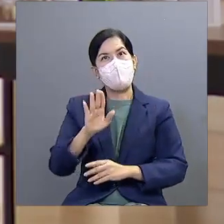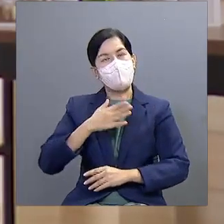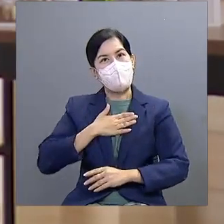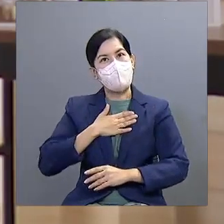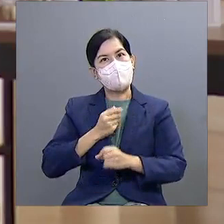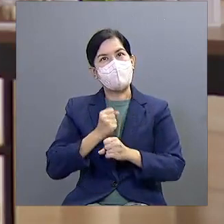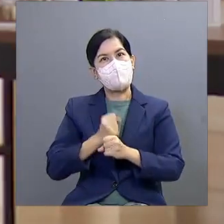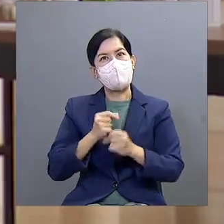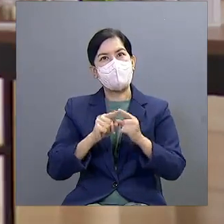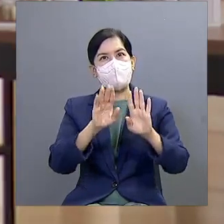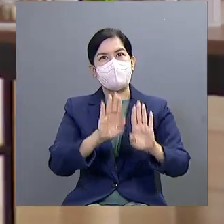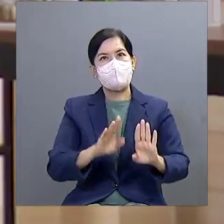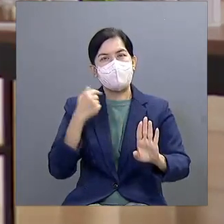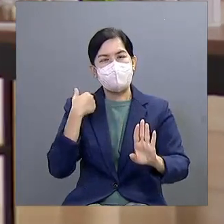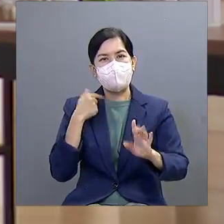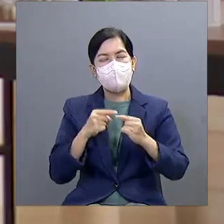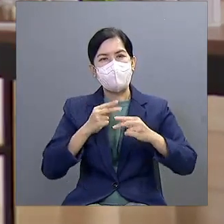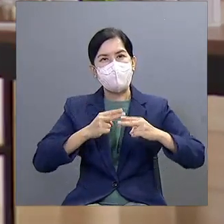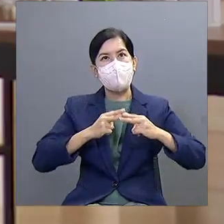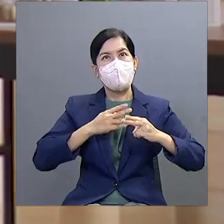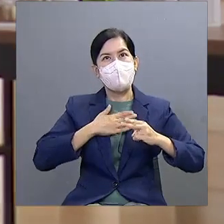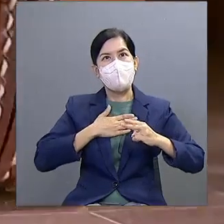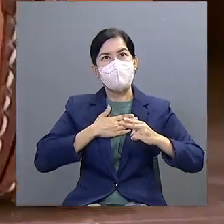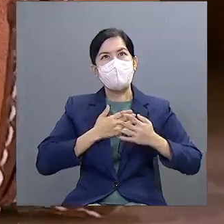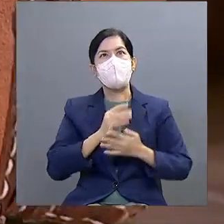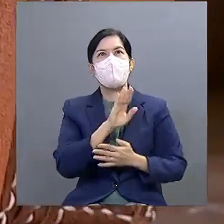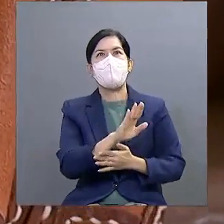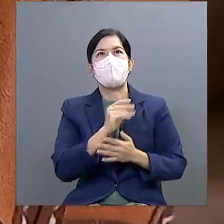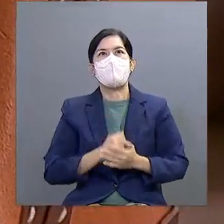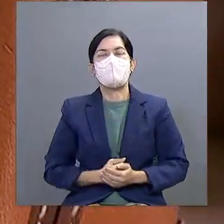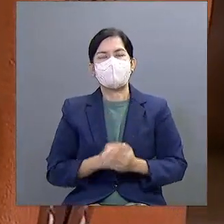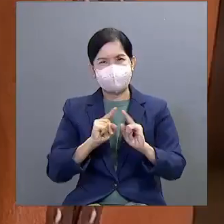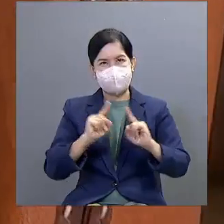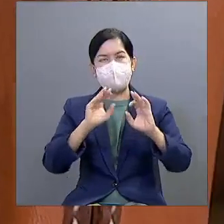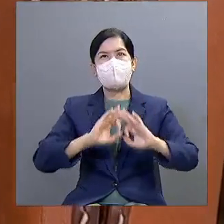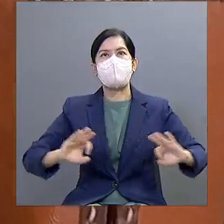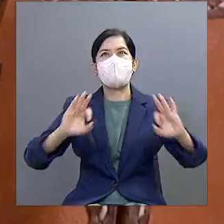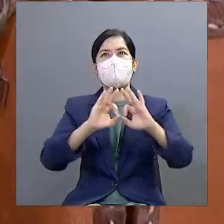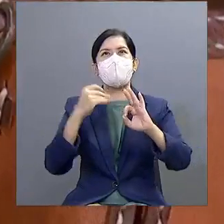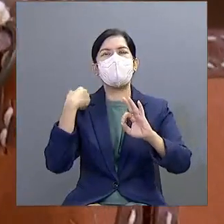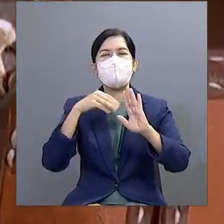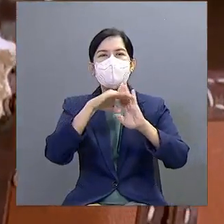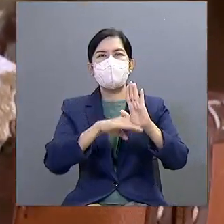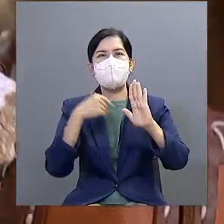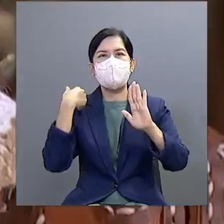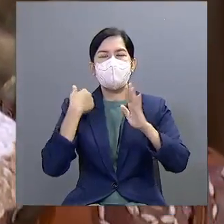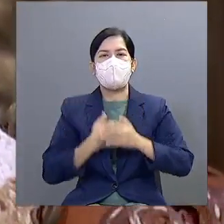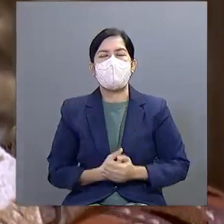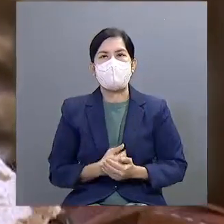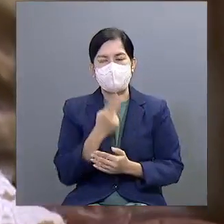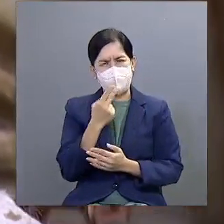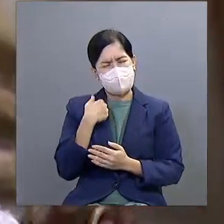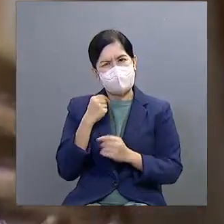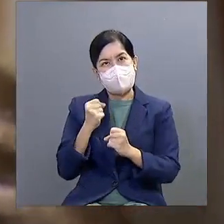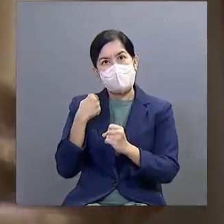ที่มันเป็นเราเป็นซิกเนเจอร์แต่ว่าในการปั้นแต่ละครั้งถึงแม้เราจะพยายามให้มันเหมือนกันเท่าไหร่มันก็